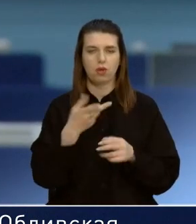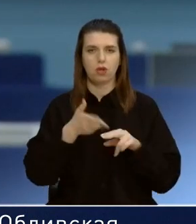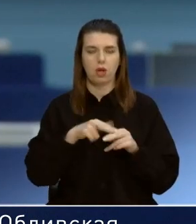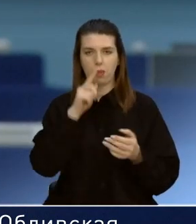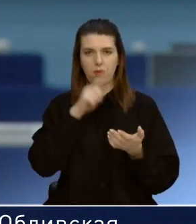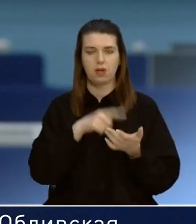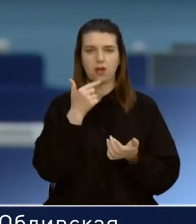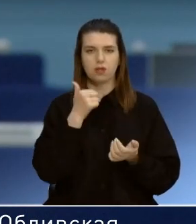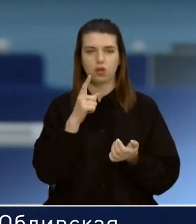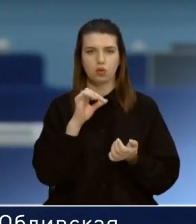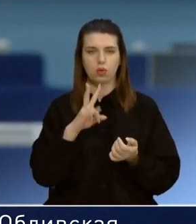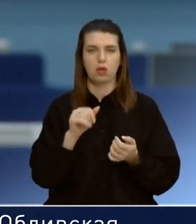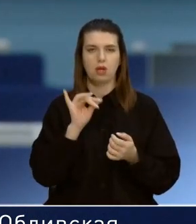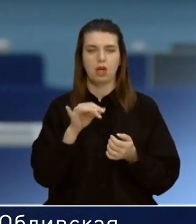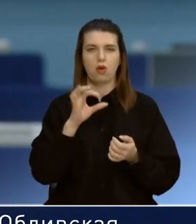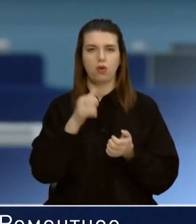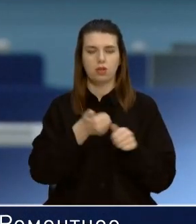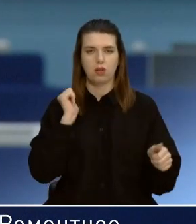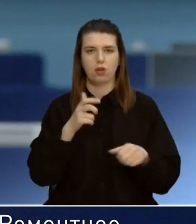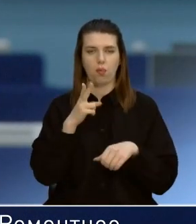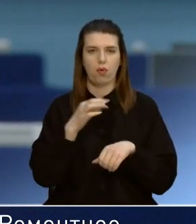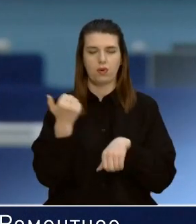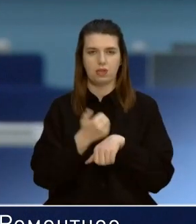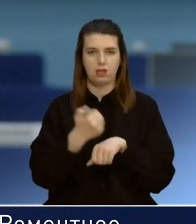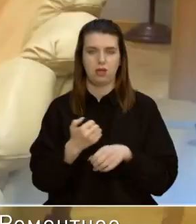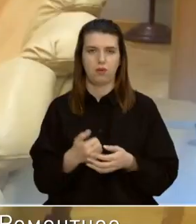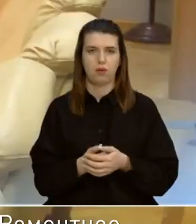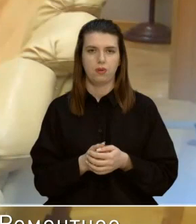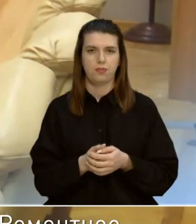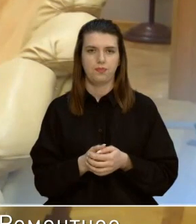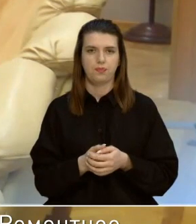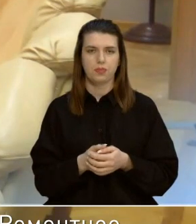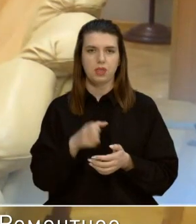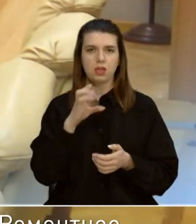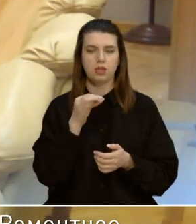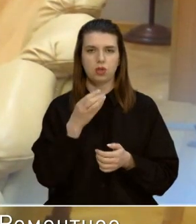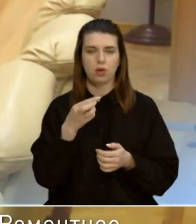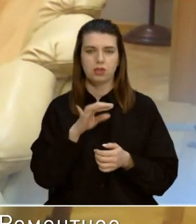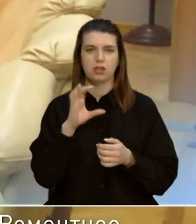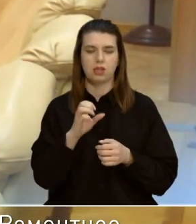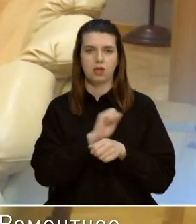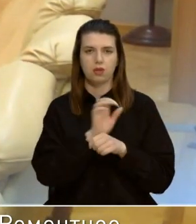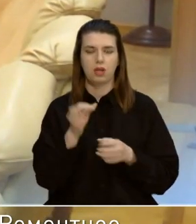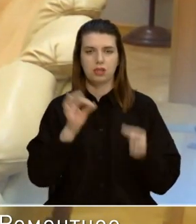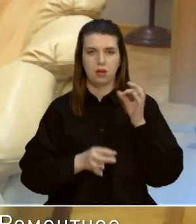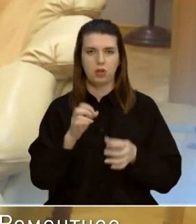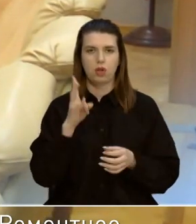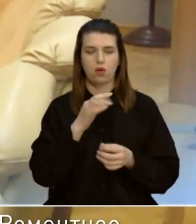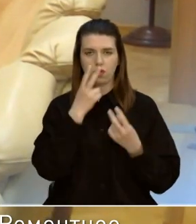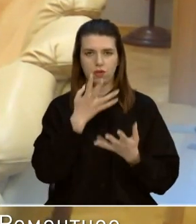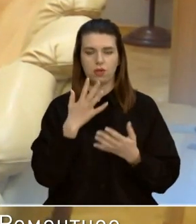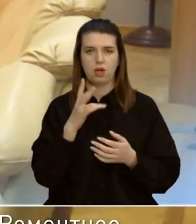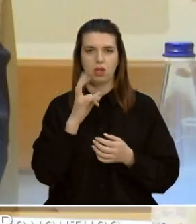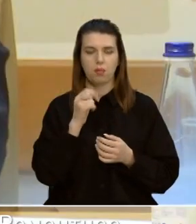которые попали в красную зону и отстают по вакцинированию. Ситуация с коронавирусом стабильная, но,